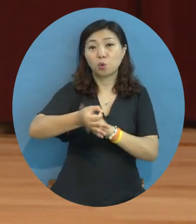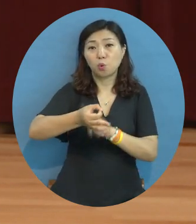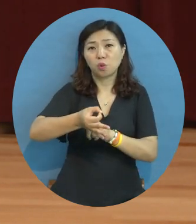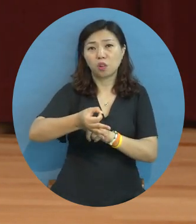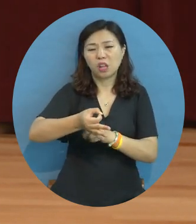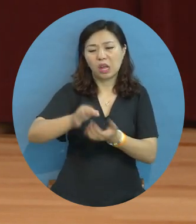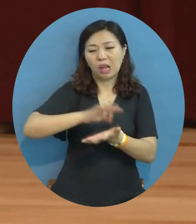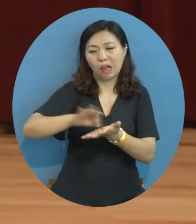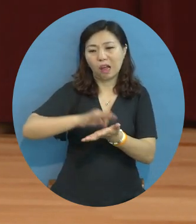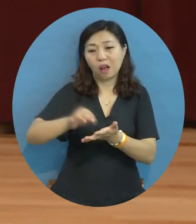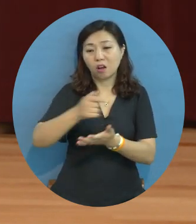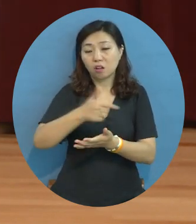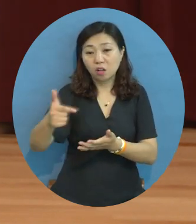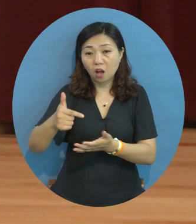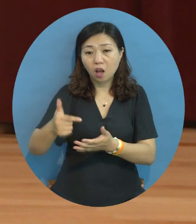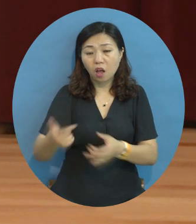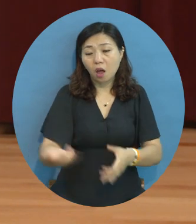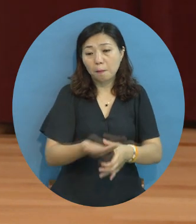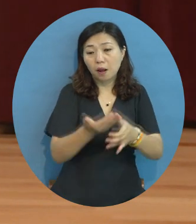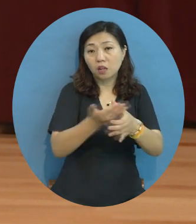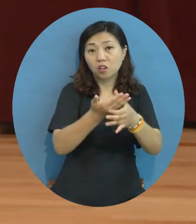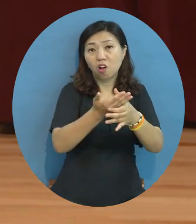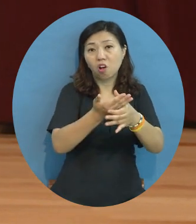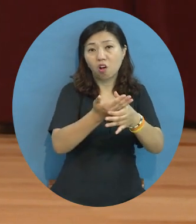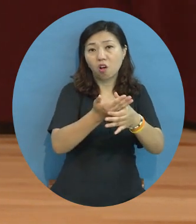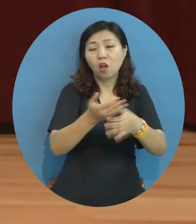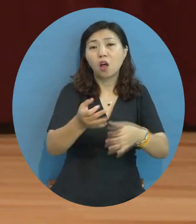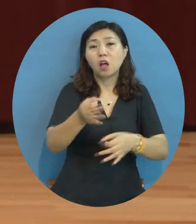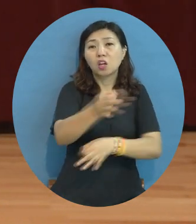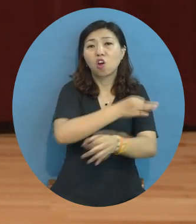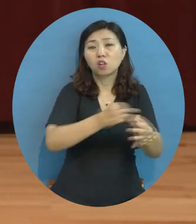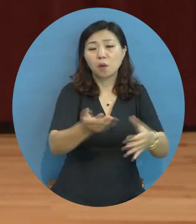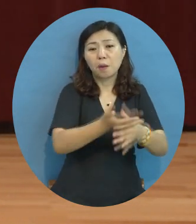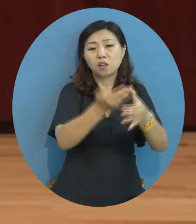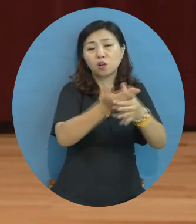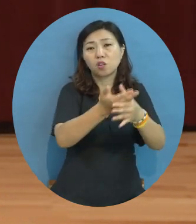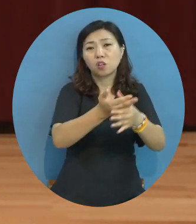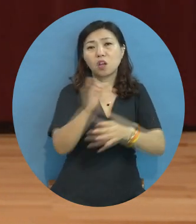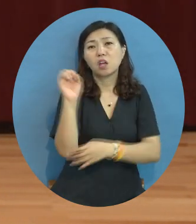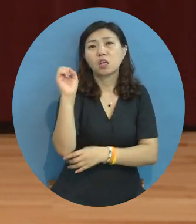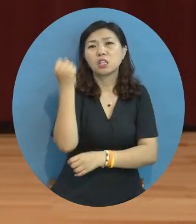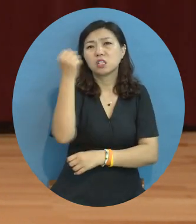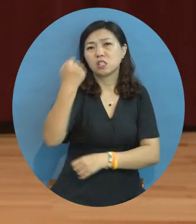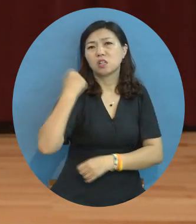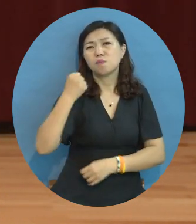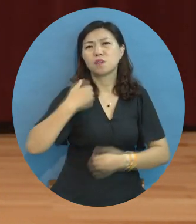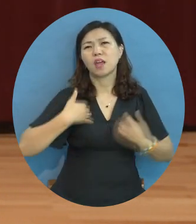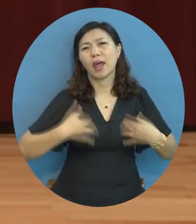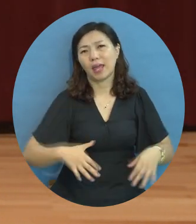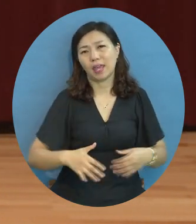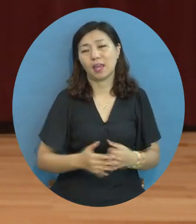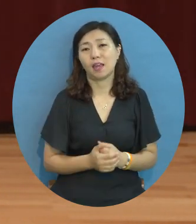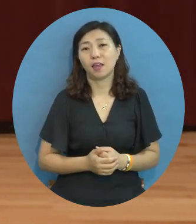없어요. 그러니까 여러분들이 선택을 해야 돼요. 이것도 아까